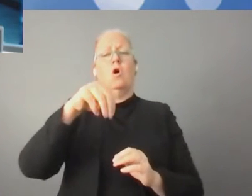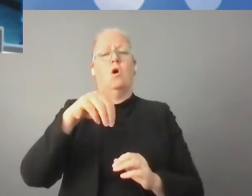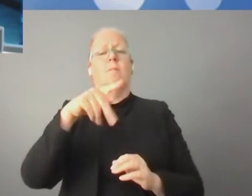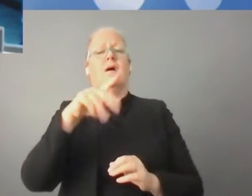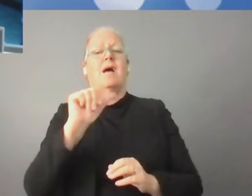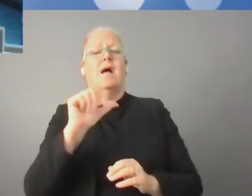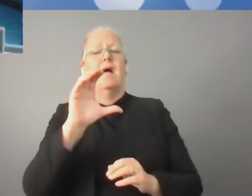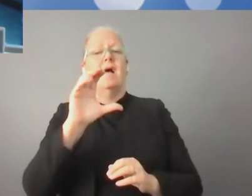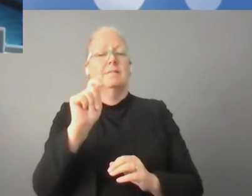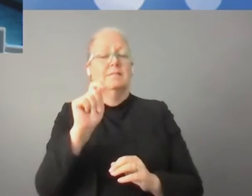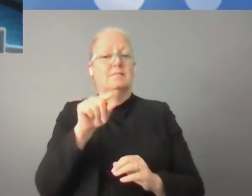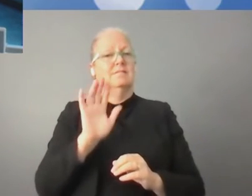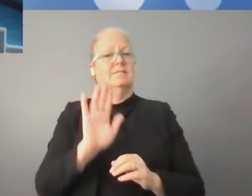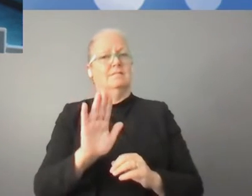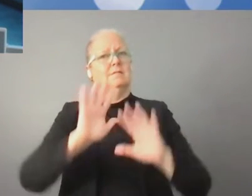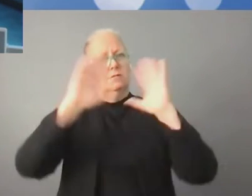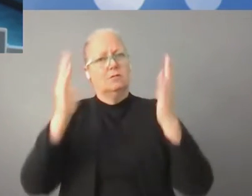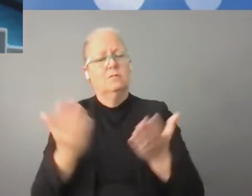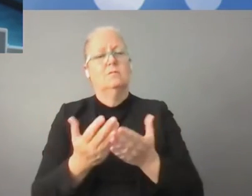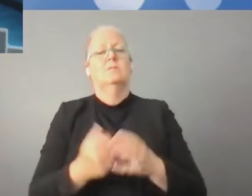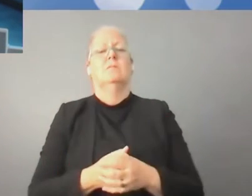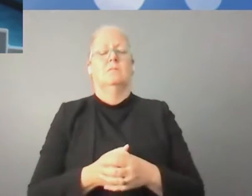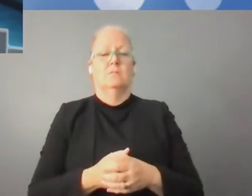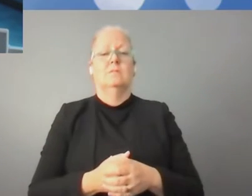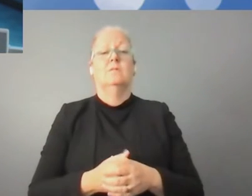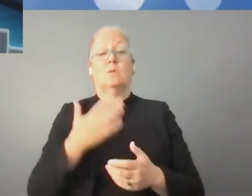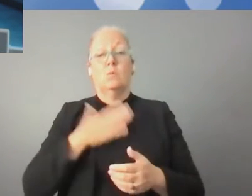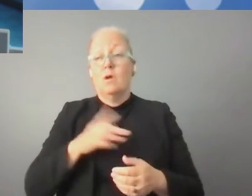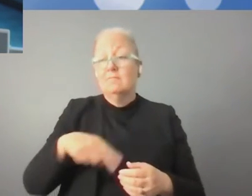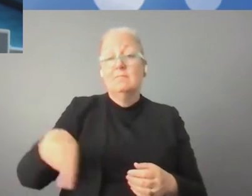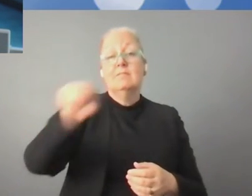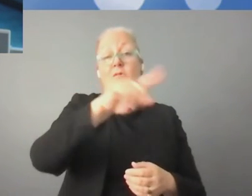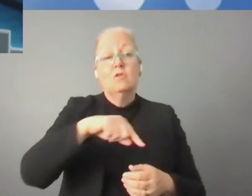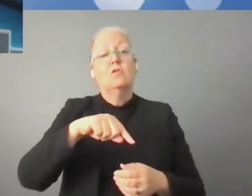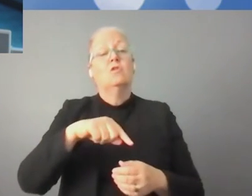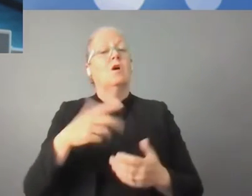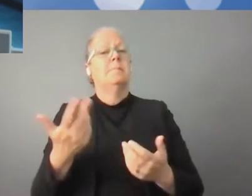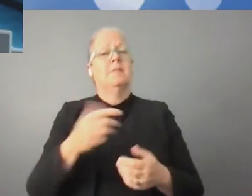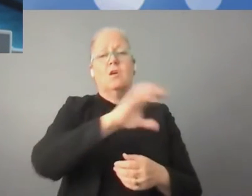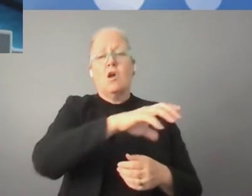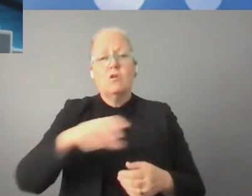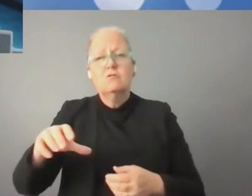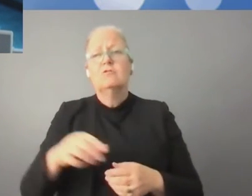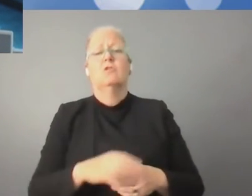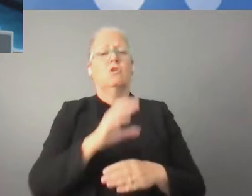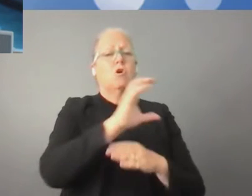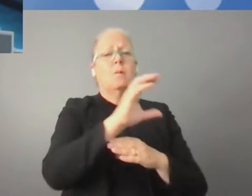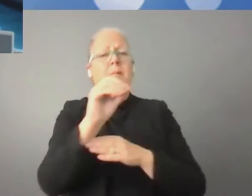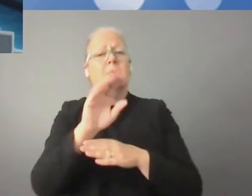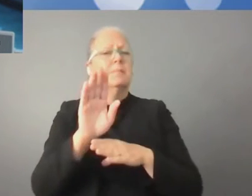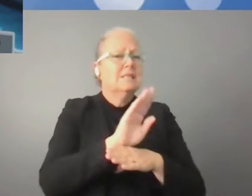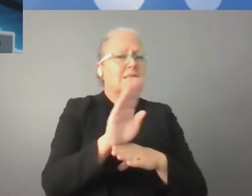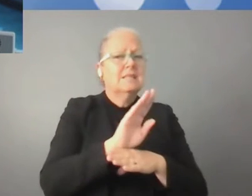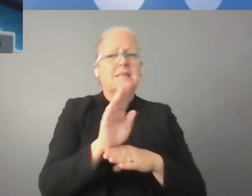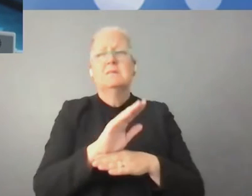генерального секретаря ООН по созданию глобального цифрового соглашения. Россия открыта к сотрудничеству и диалогу